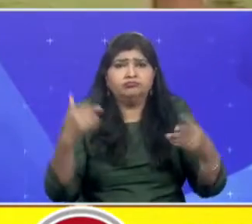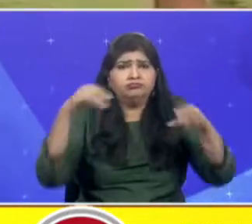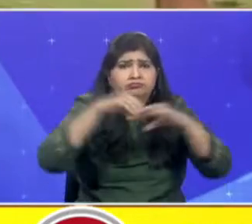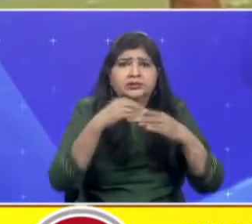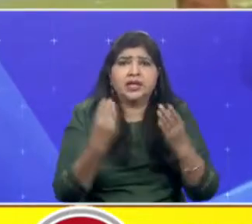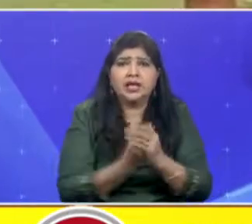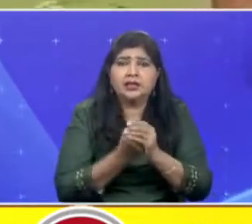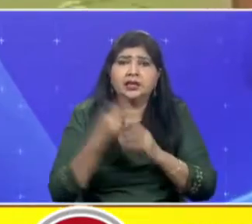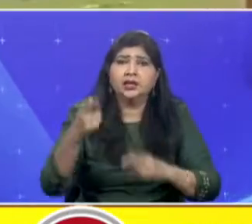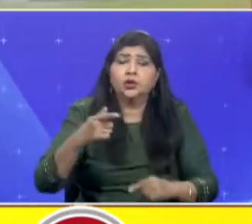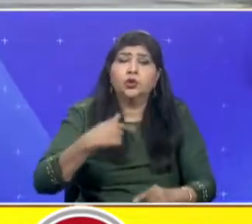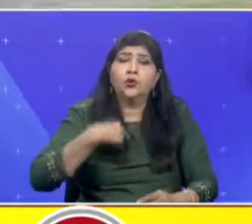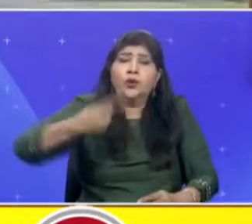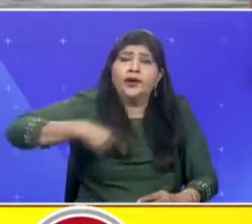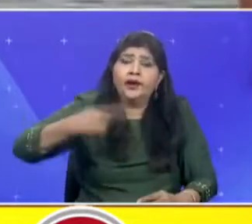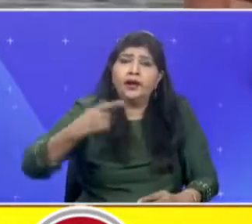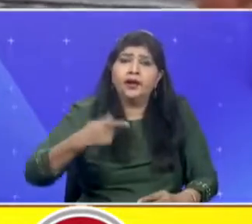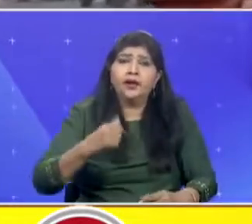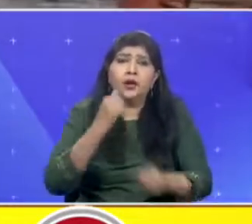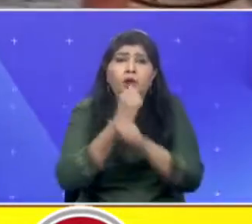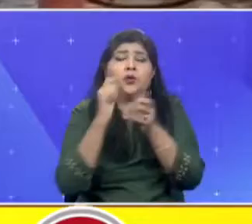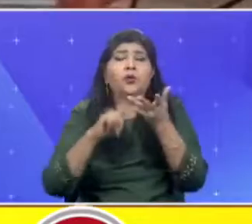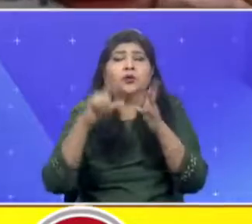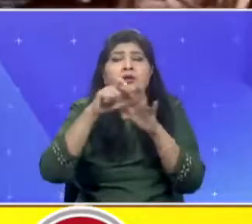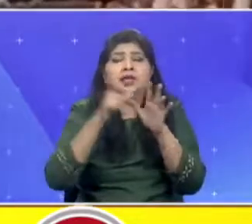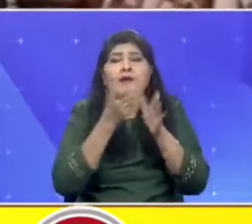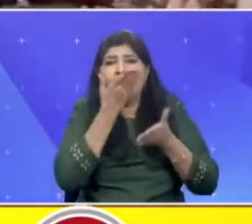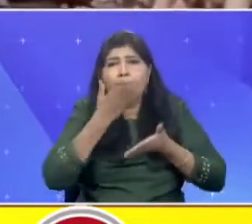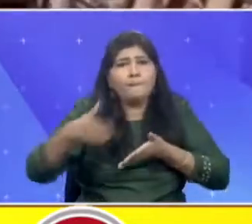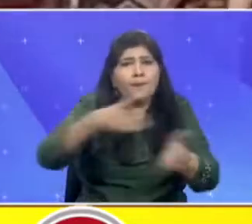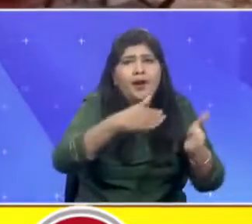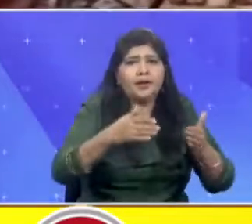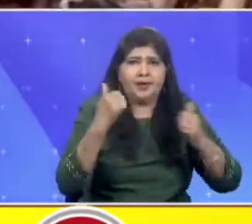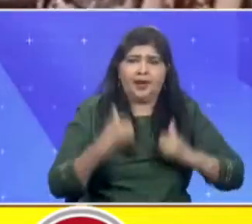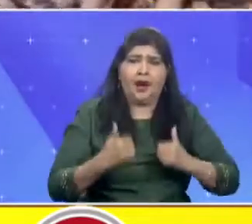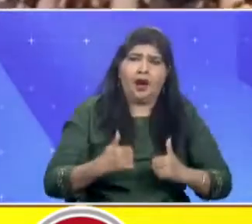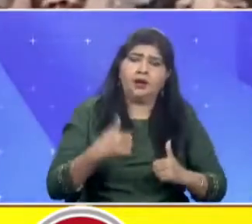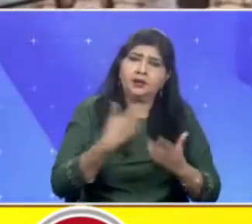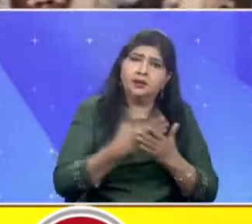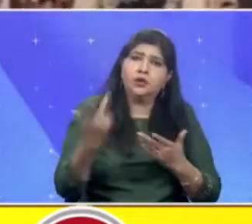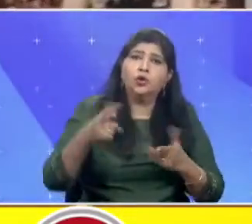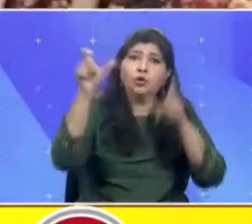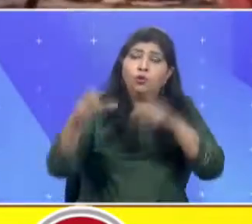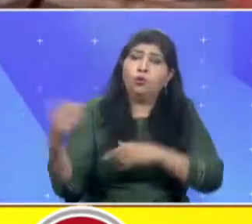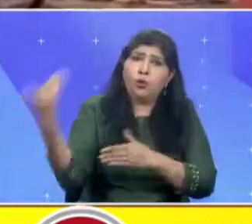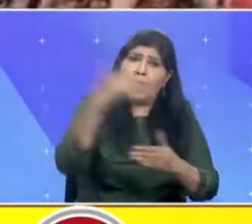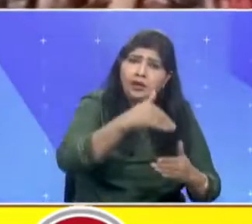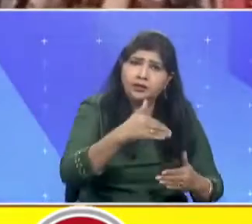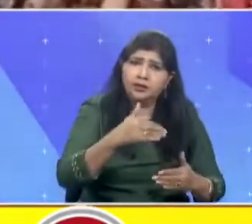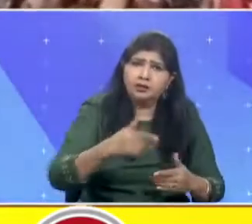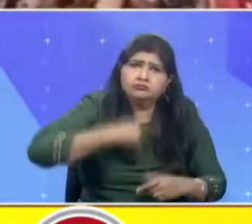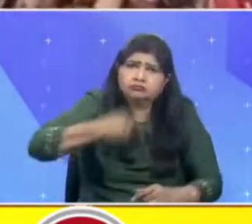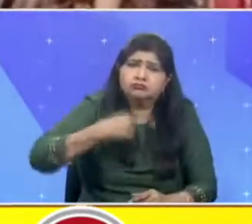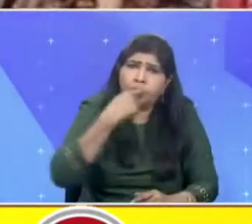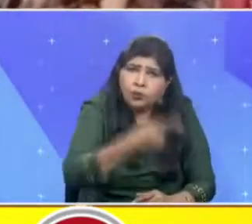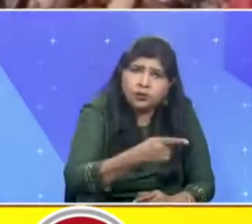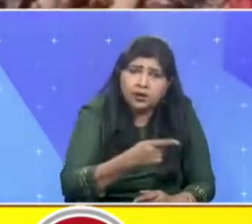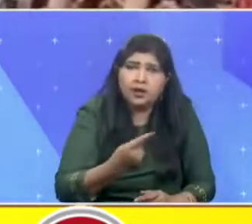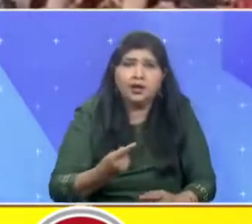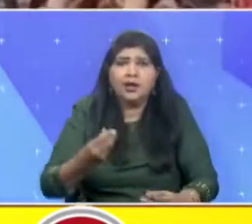है। वो गोदावरी नदी के पास खड़े रहते हैं और लोगों को